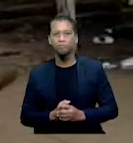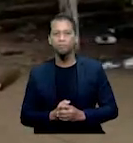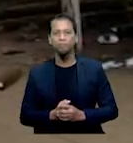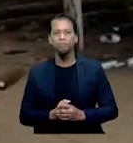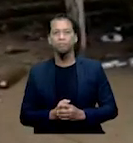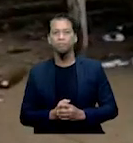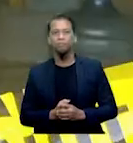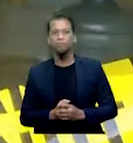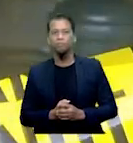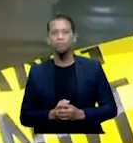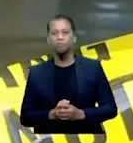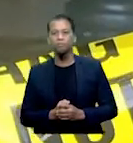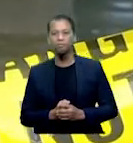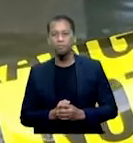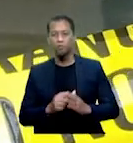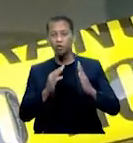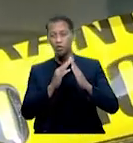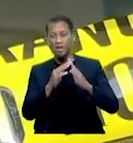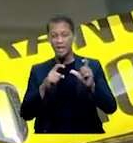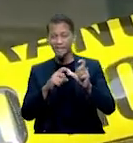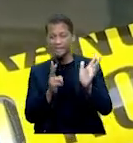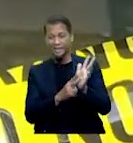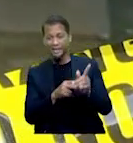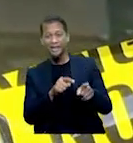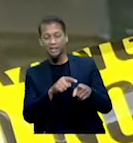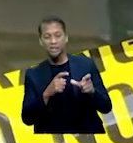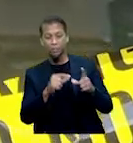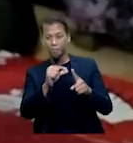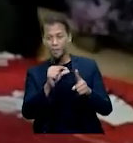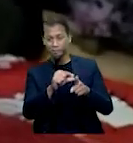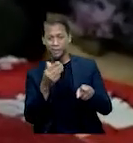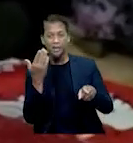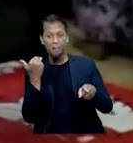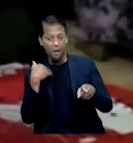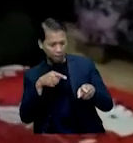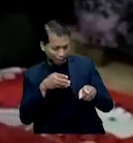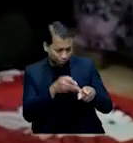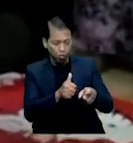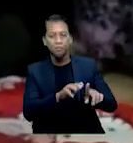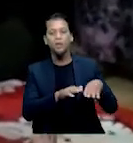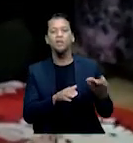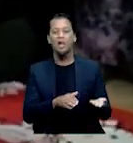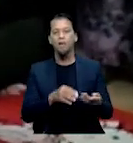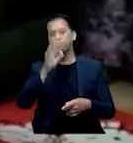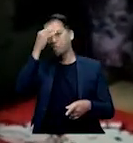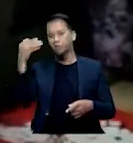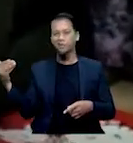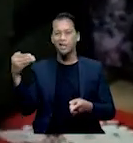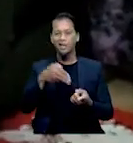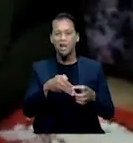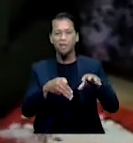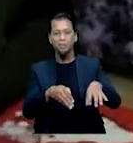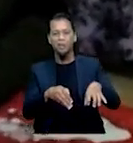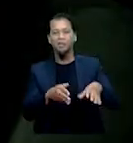Polisi mendatangi rumah SR, anggota Satpol PP yang ditemukan tewas di dalam rumah kontrakan di komplek perumahan Yosimanding, Jalan Masjid Takwa,